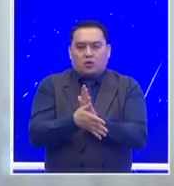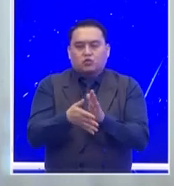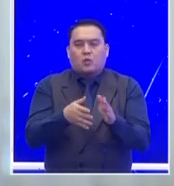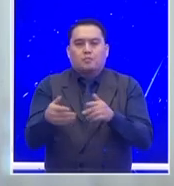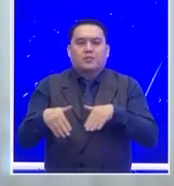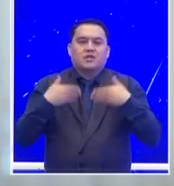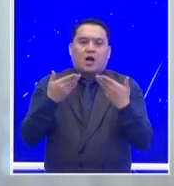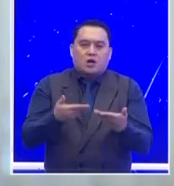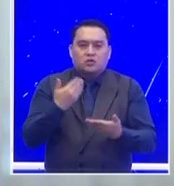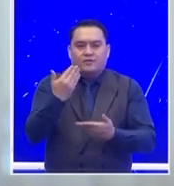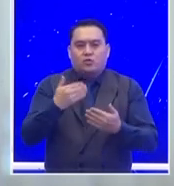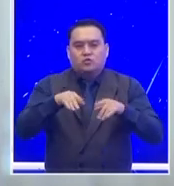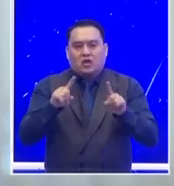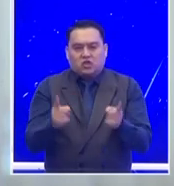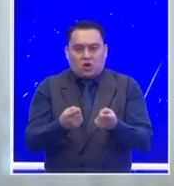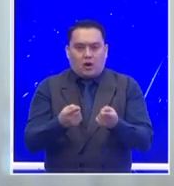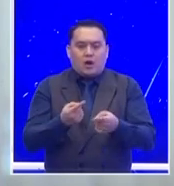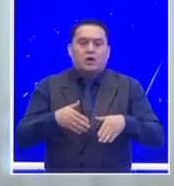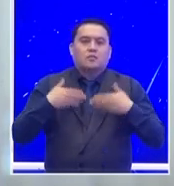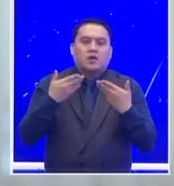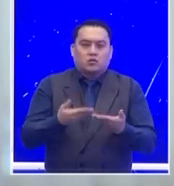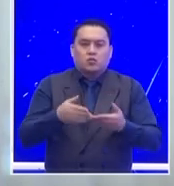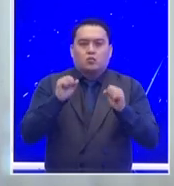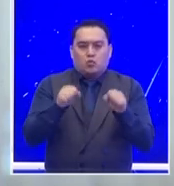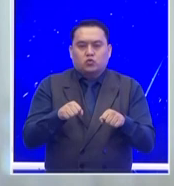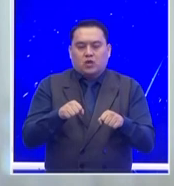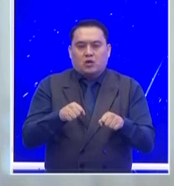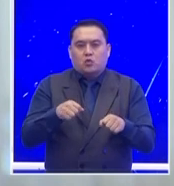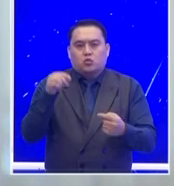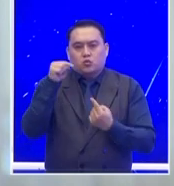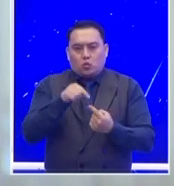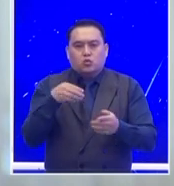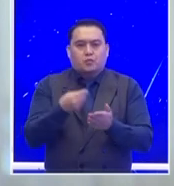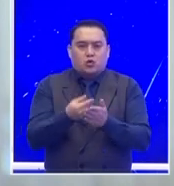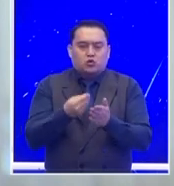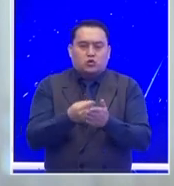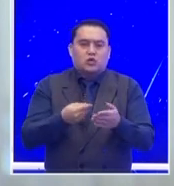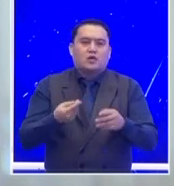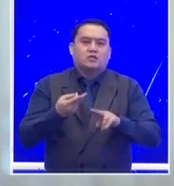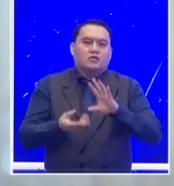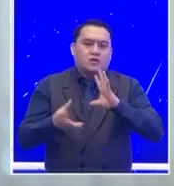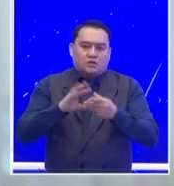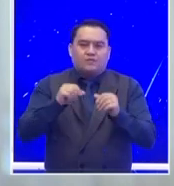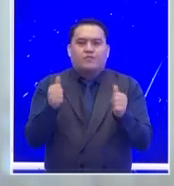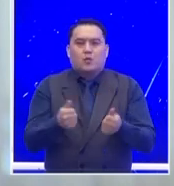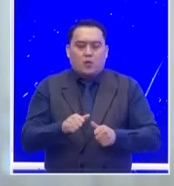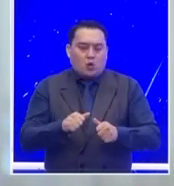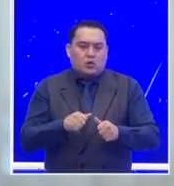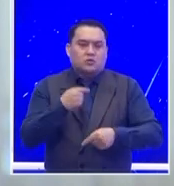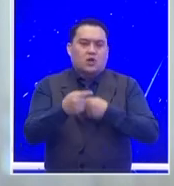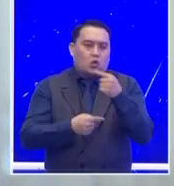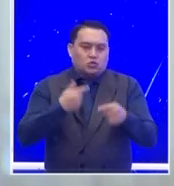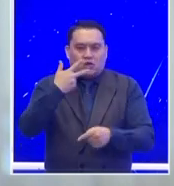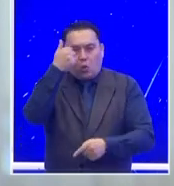выработаны предложения по их сокращению. Данные предложения будут учитываться при уточнении бюджета текущего года и формировании бюджета на